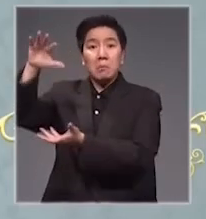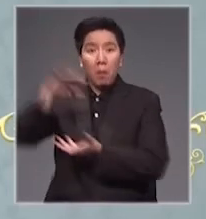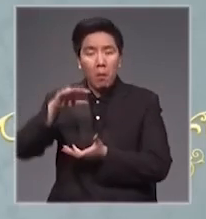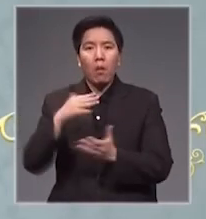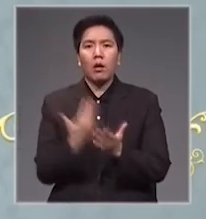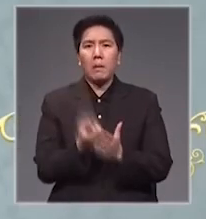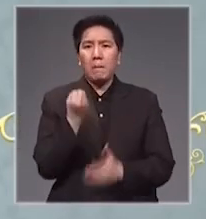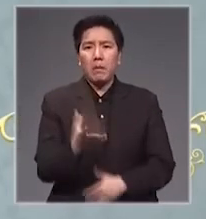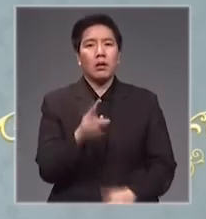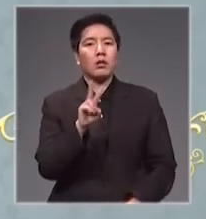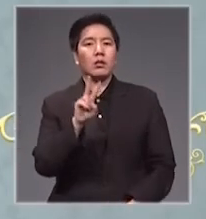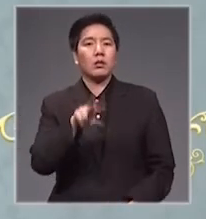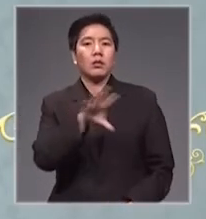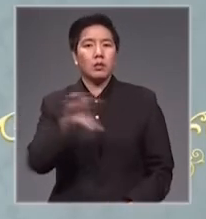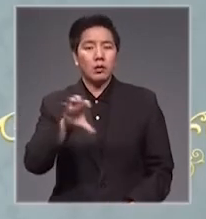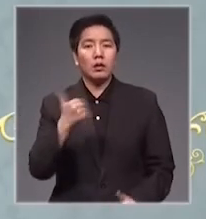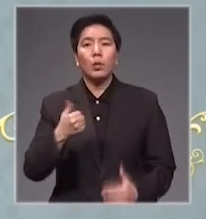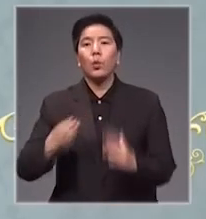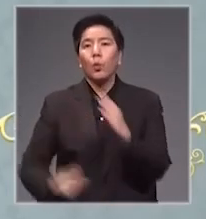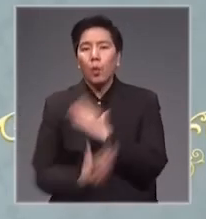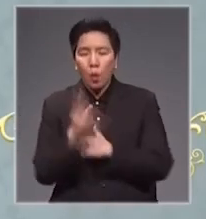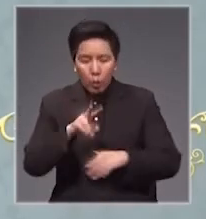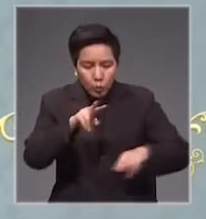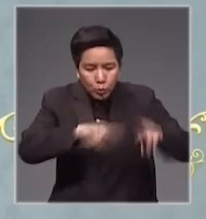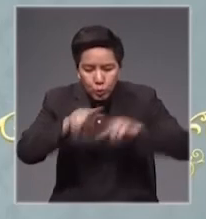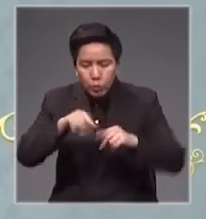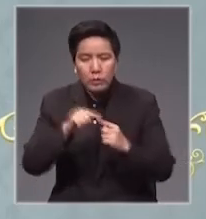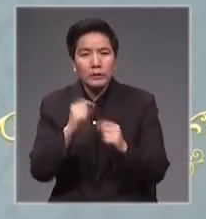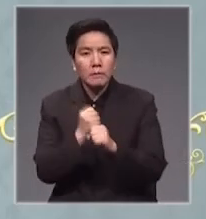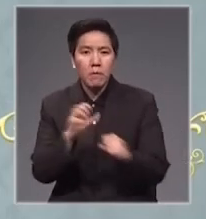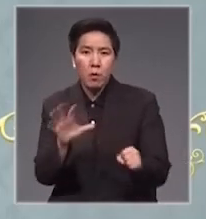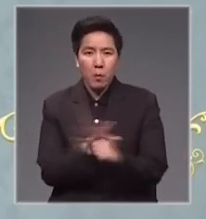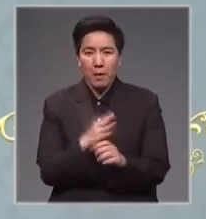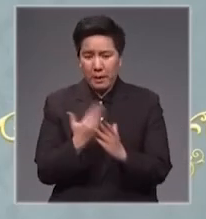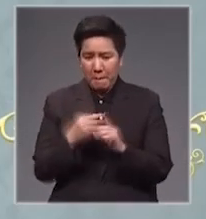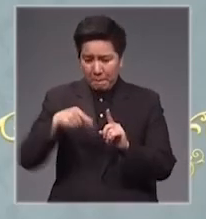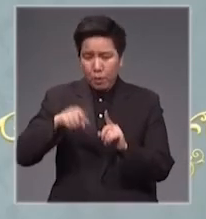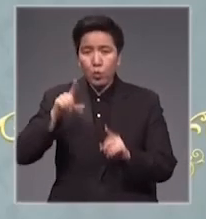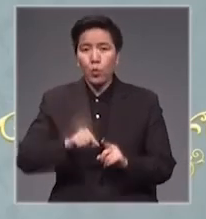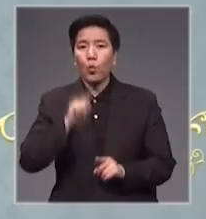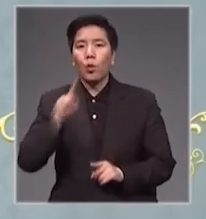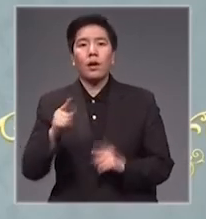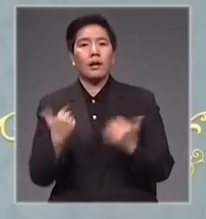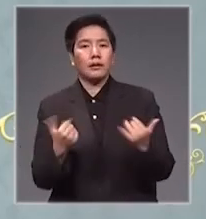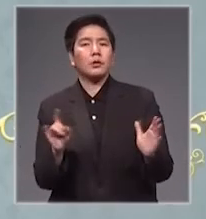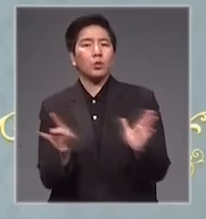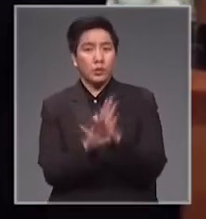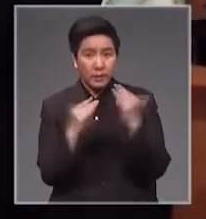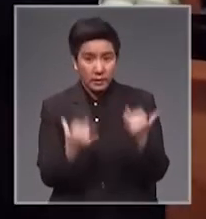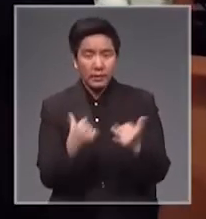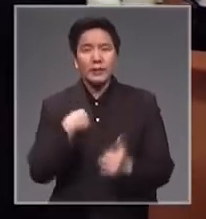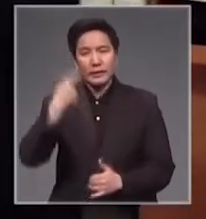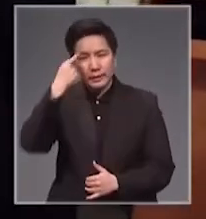บาททำให้โอกาสในการตรวจกรองทำได้ครอบคลุมมากขึ้นสุดท้ายนี้ผมมั่นใจว่าทุกๆสถาบันการศึกษา